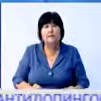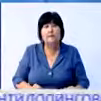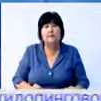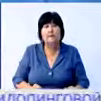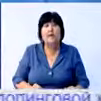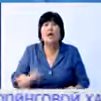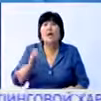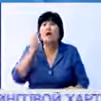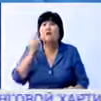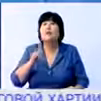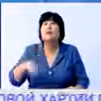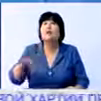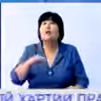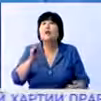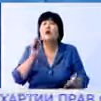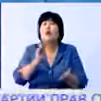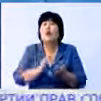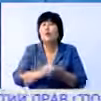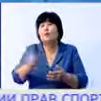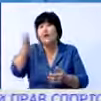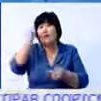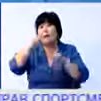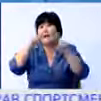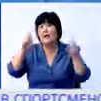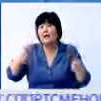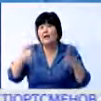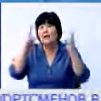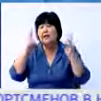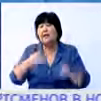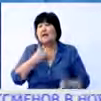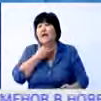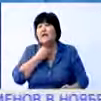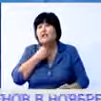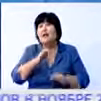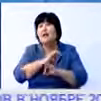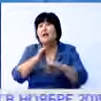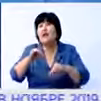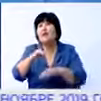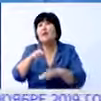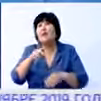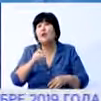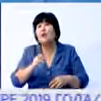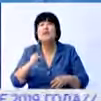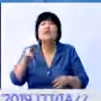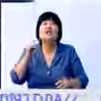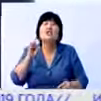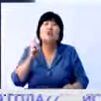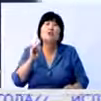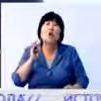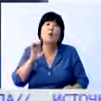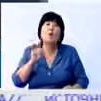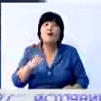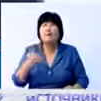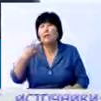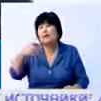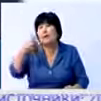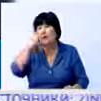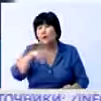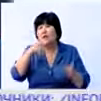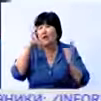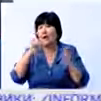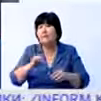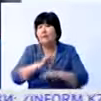В Кармакшинском районе установлена мемориальная доска жертвам Семипалатинского ядерного полигона и Чернобыля. В этом году 33 года аварии